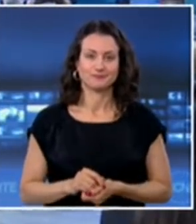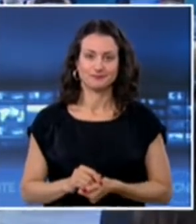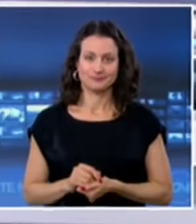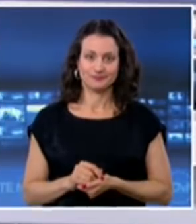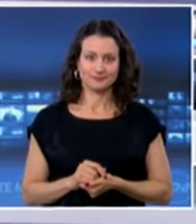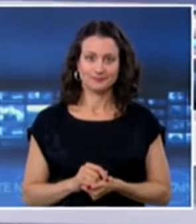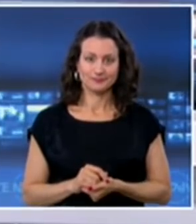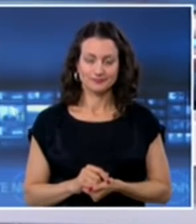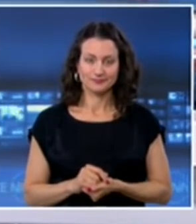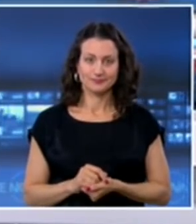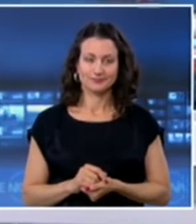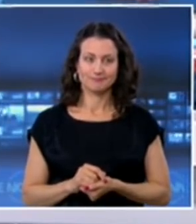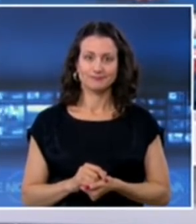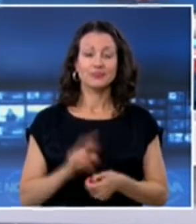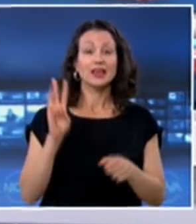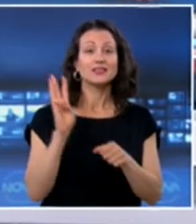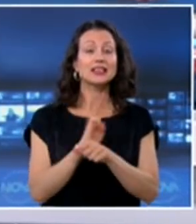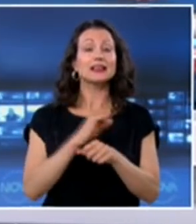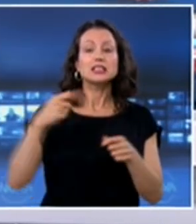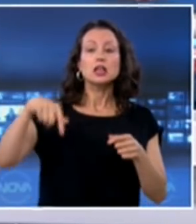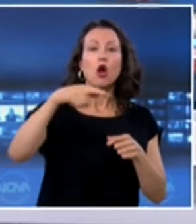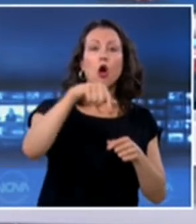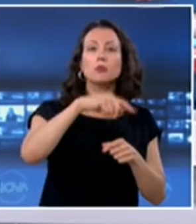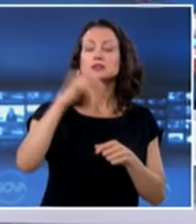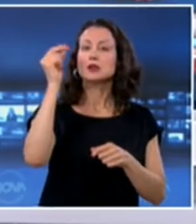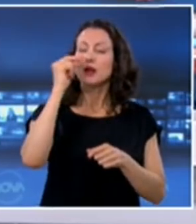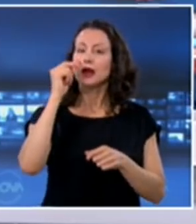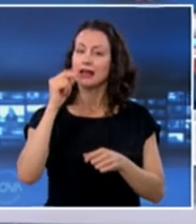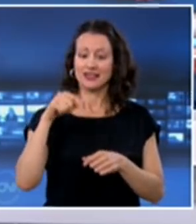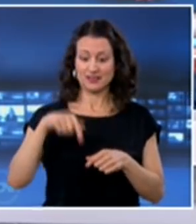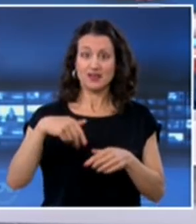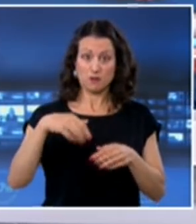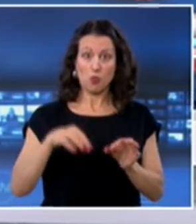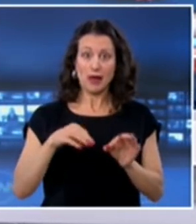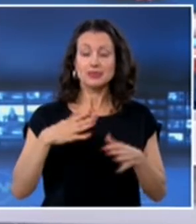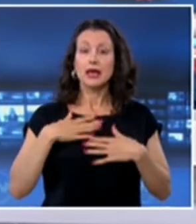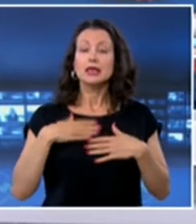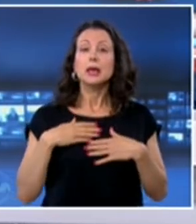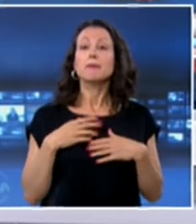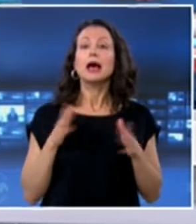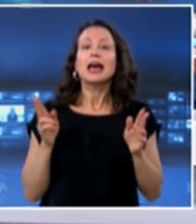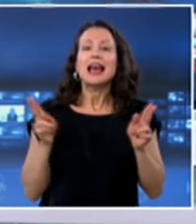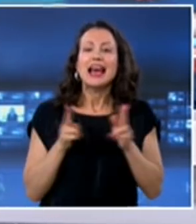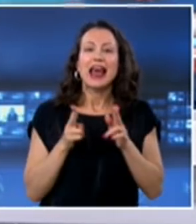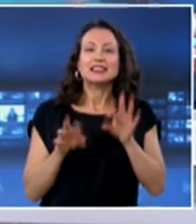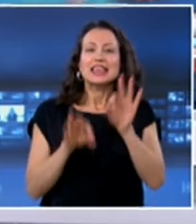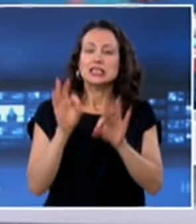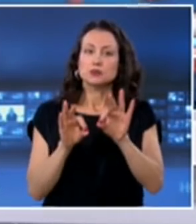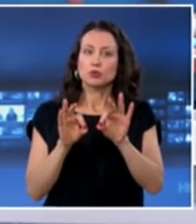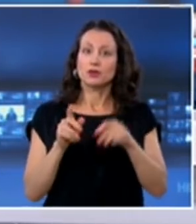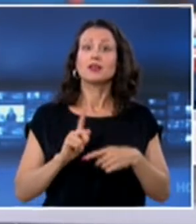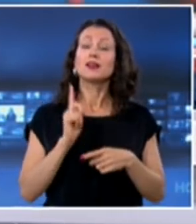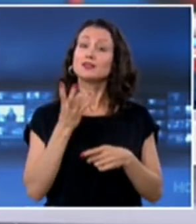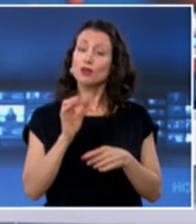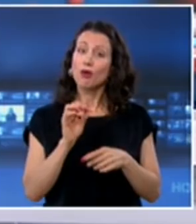Пехливанова. В 13 области в страната се провеждат частични местни избори, а в секциите заради коронавируса се влиза само с